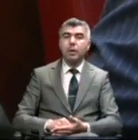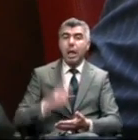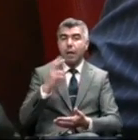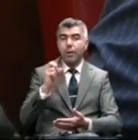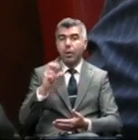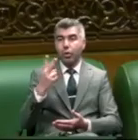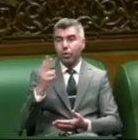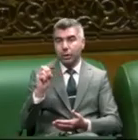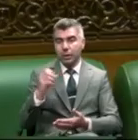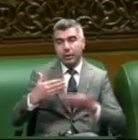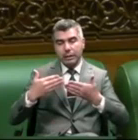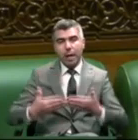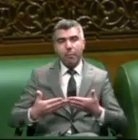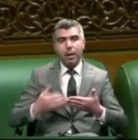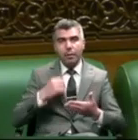2020